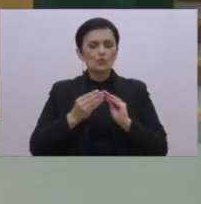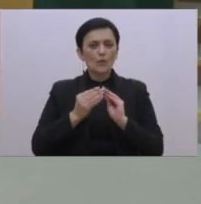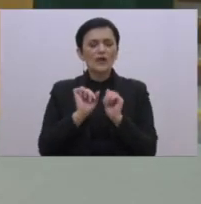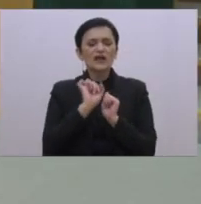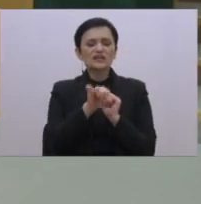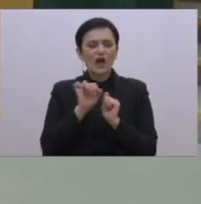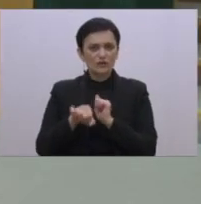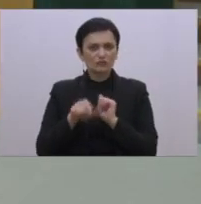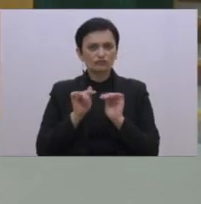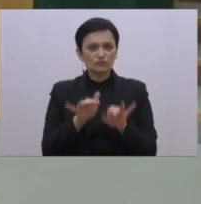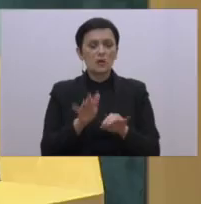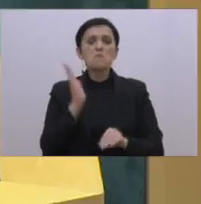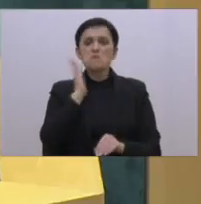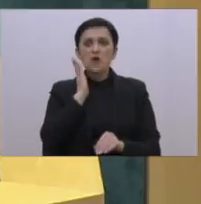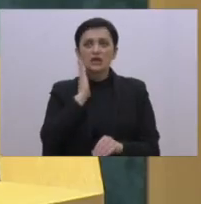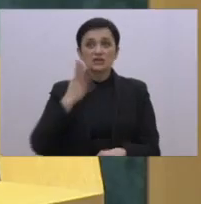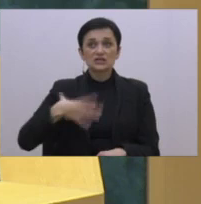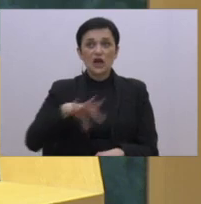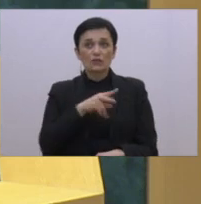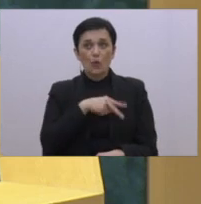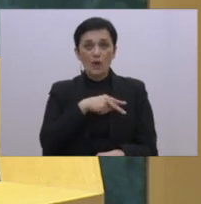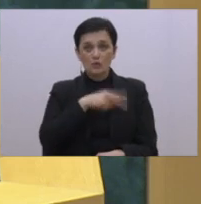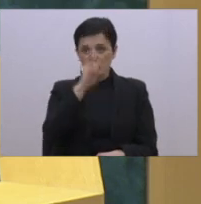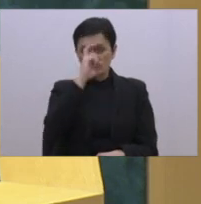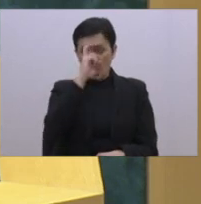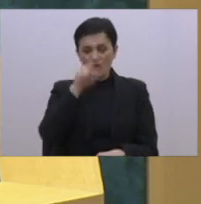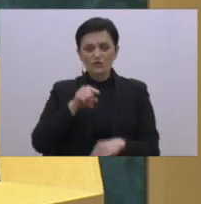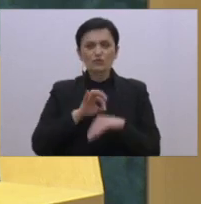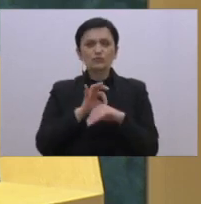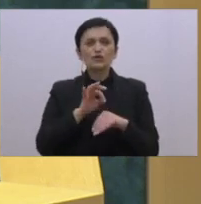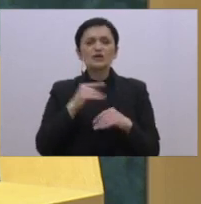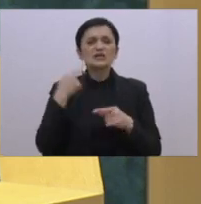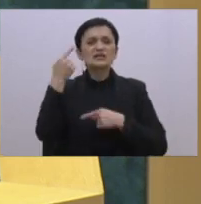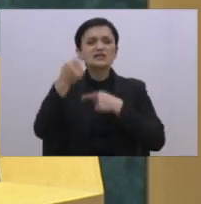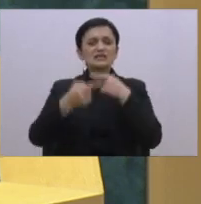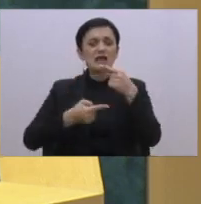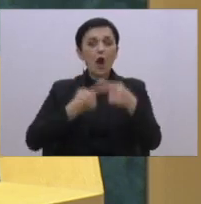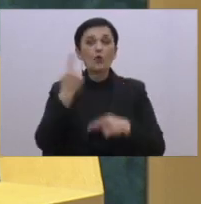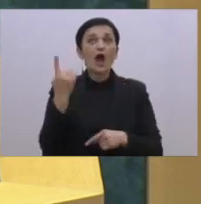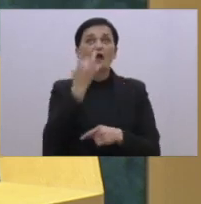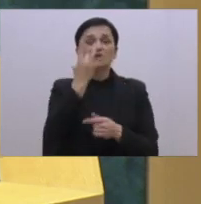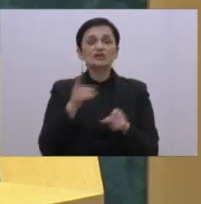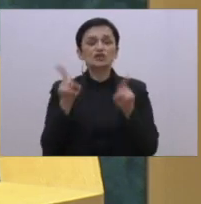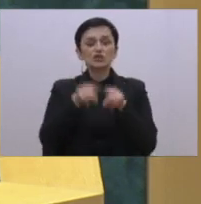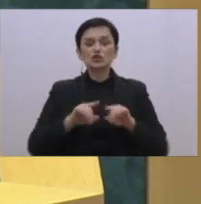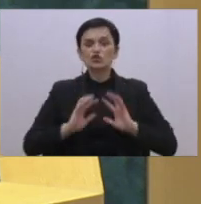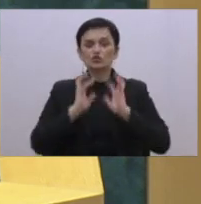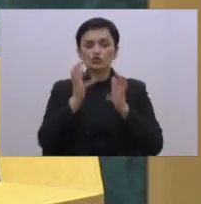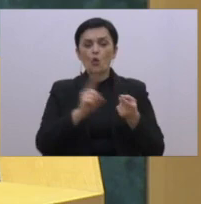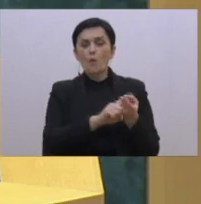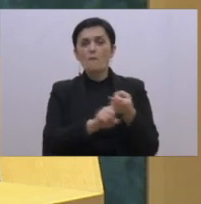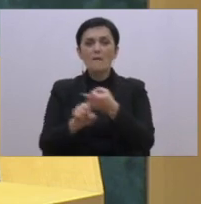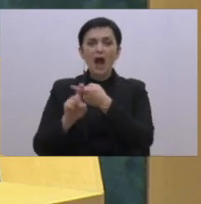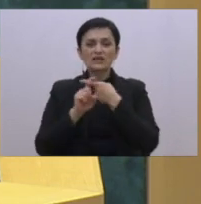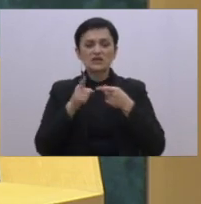გართვევა. მართლაც საქართველოს პარლამენტს და მთავრობას მოუწია საუკუნეში ერთხელ რომ ხდება ისეთი მსოფლიო პანდემიის